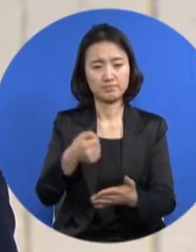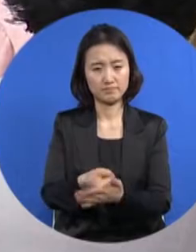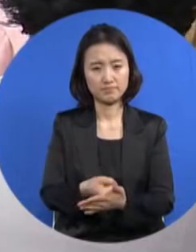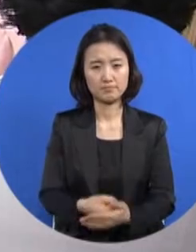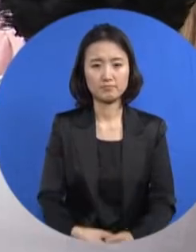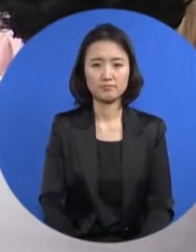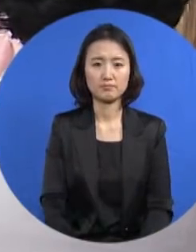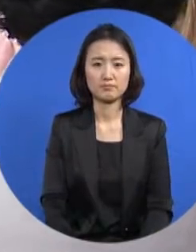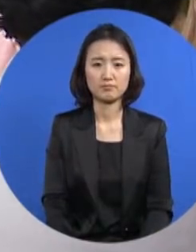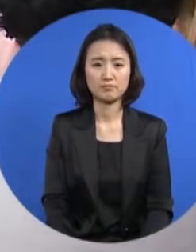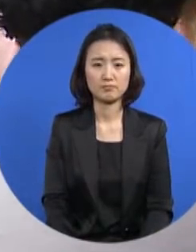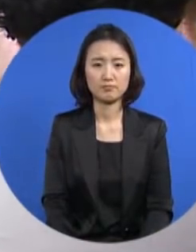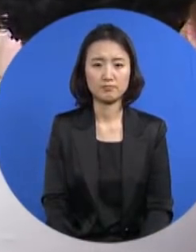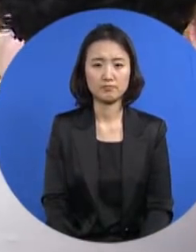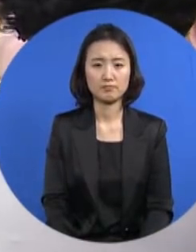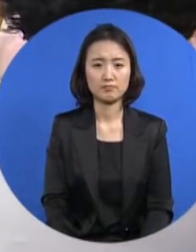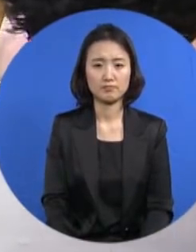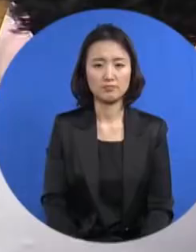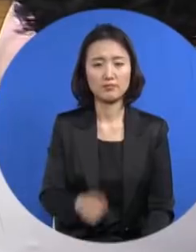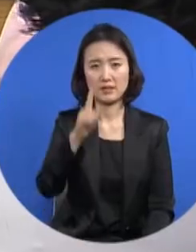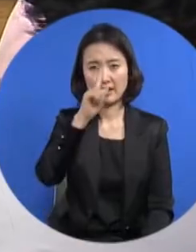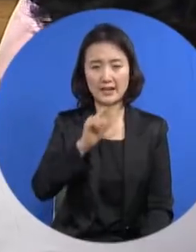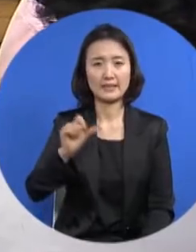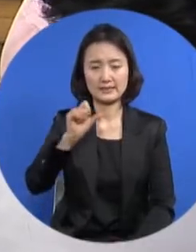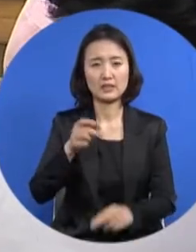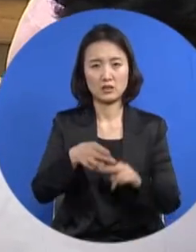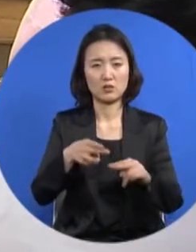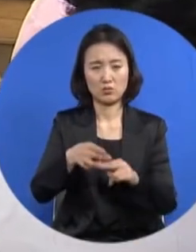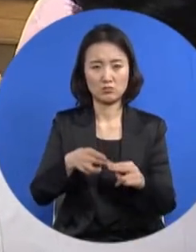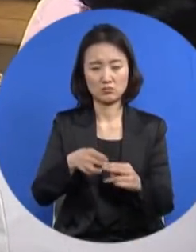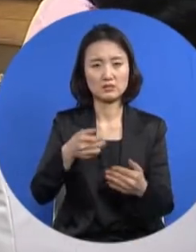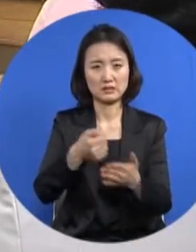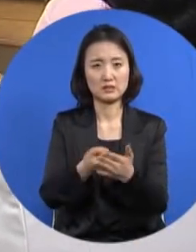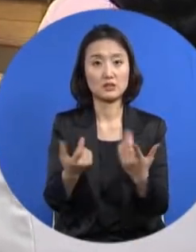네. 한국에서 이제 아시아 요리를 선택한 거나 한 거라고 보면 되고요.